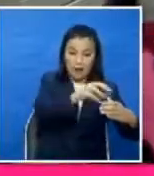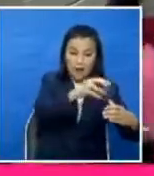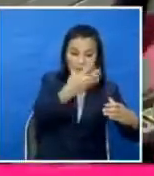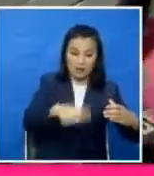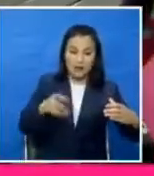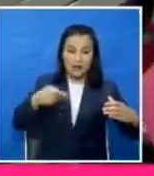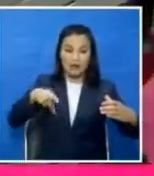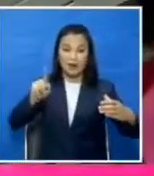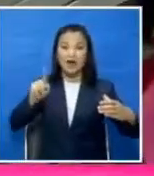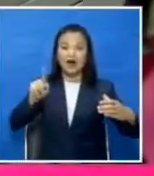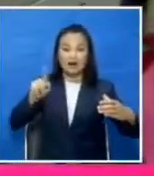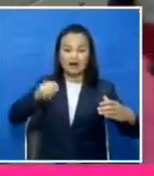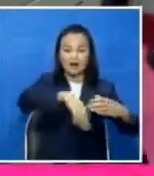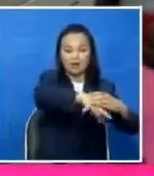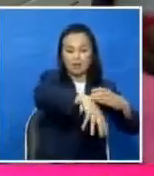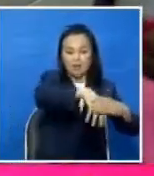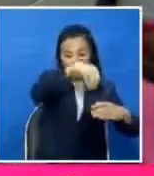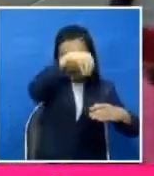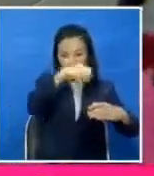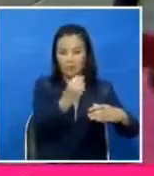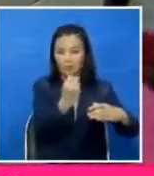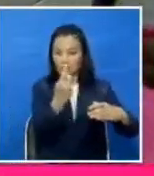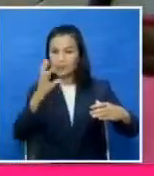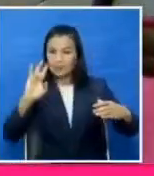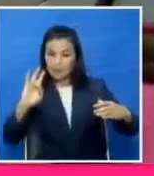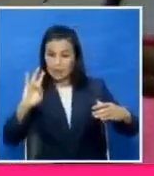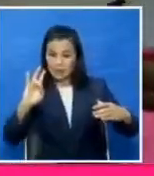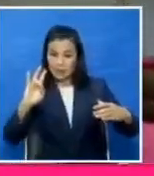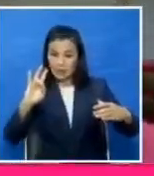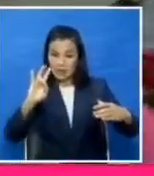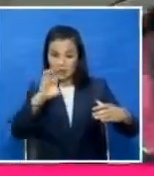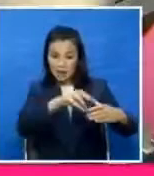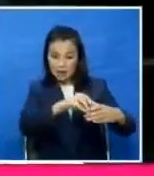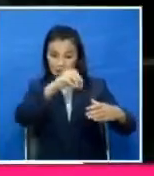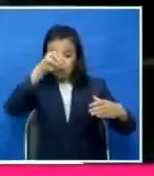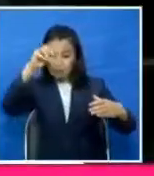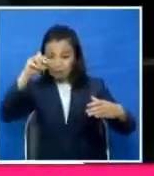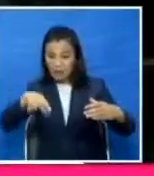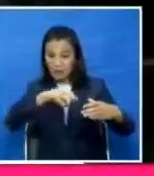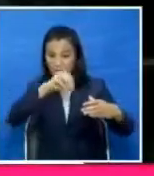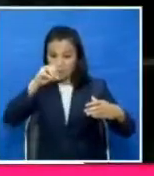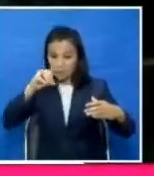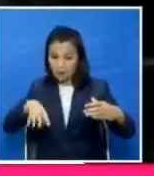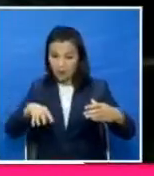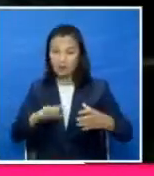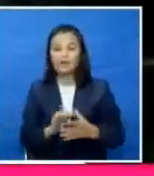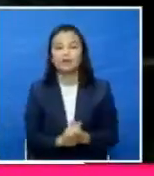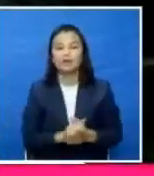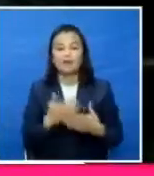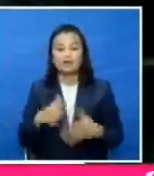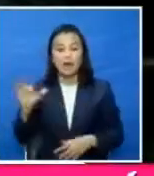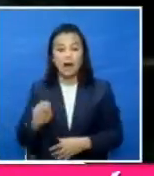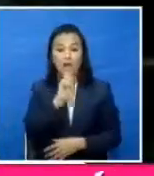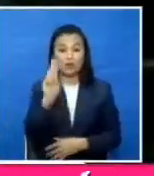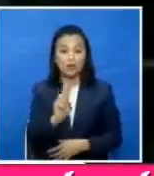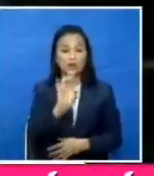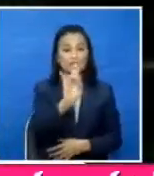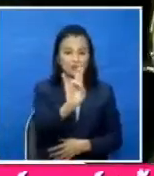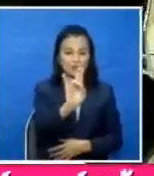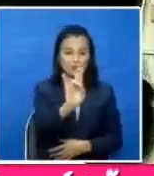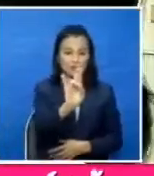จะสุ่มจับลูกบอลขึ้นมา7ลูกเพื่อสุ่มเลือกกล่องลูกบอลยางจากจำนวน10กล่องนำมาใช้เพียงแค่7กล่องน